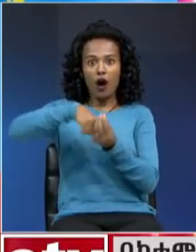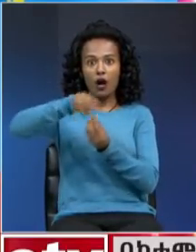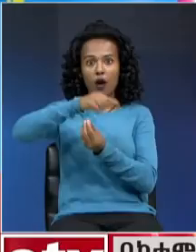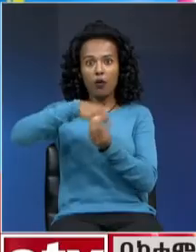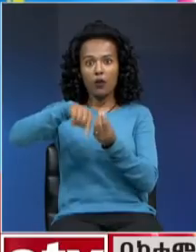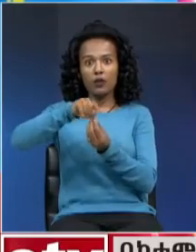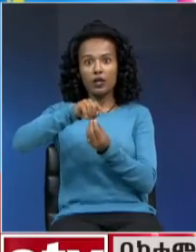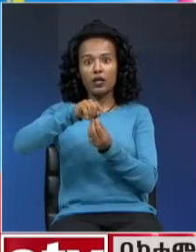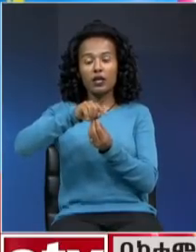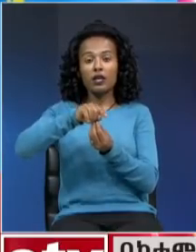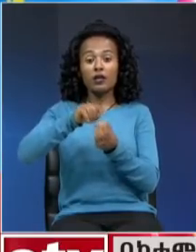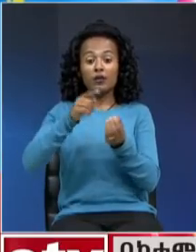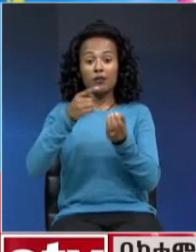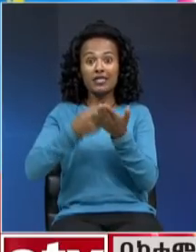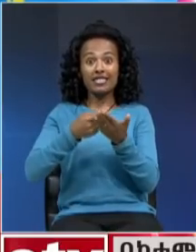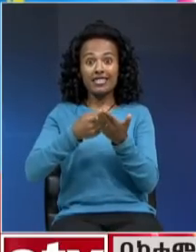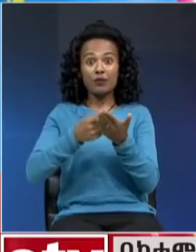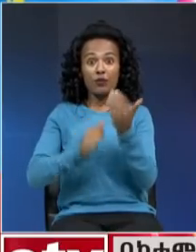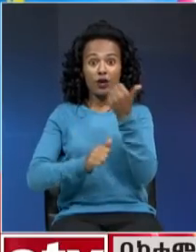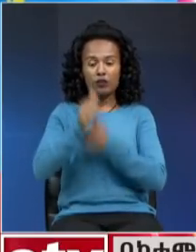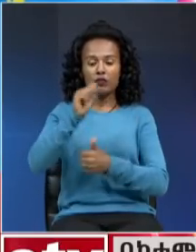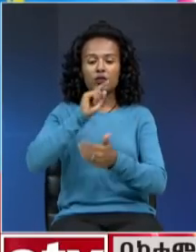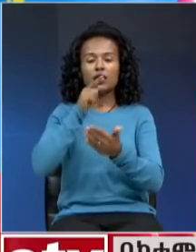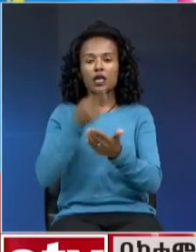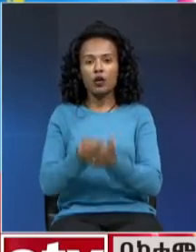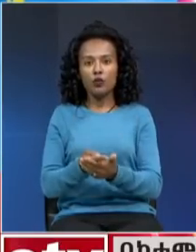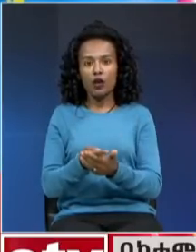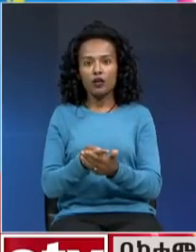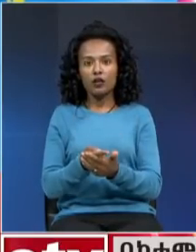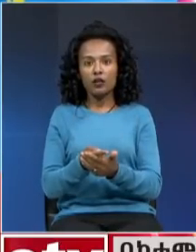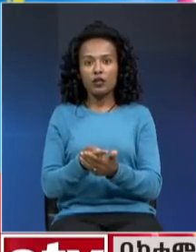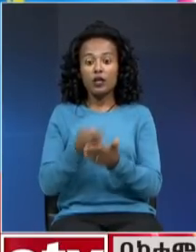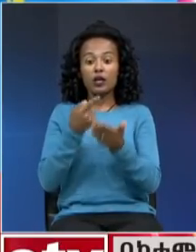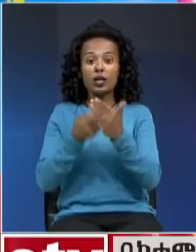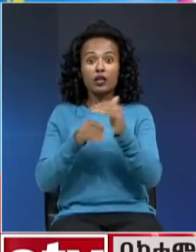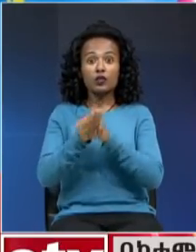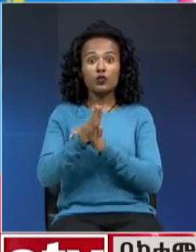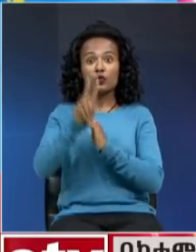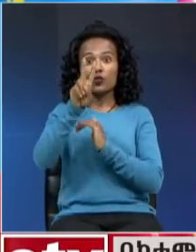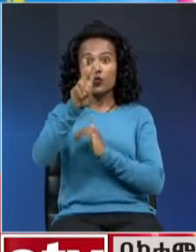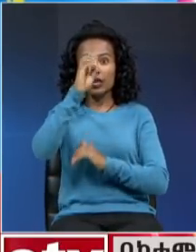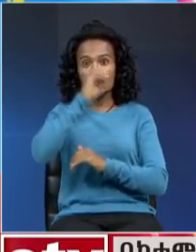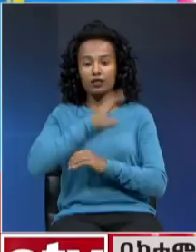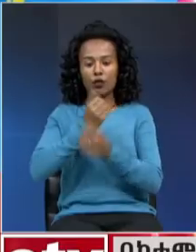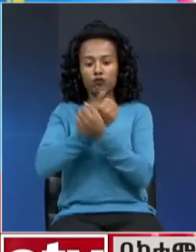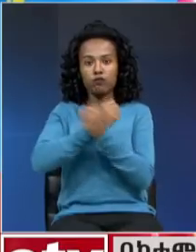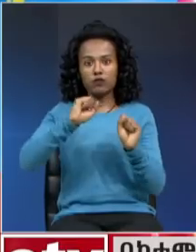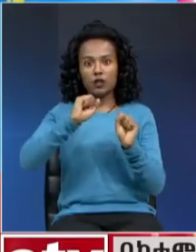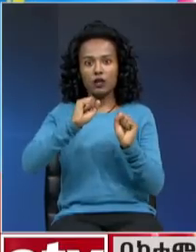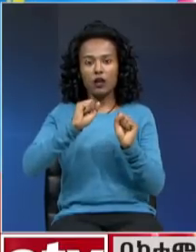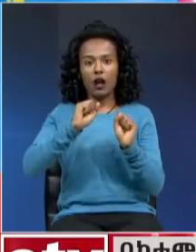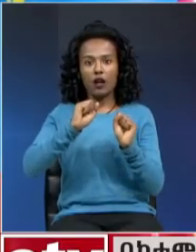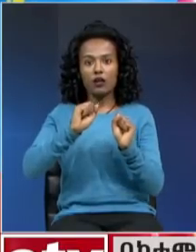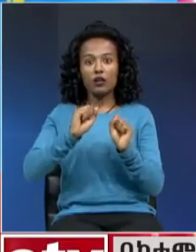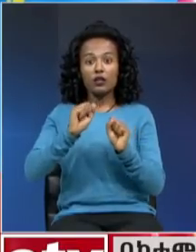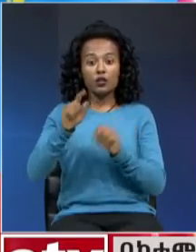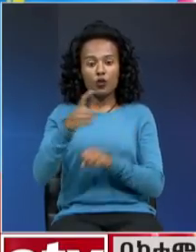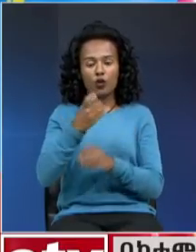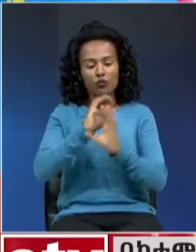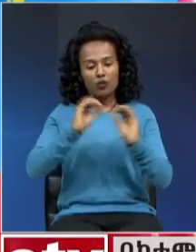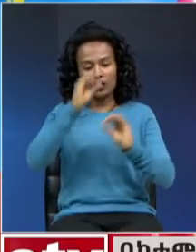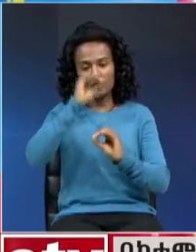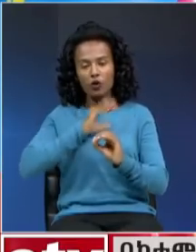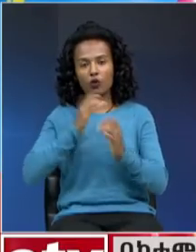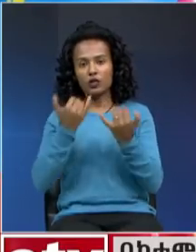በዚህ ቫይረስ መጠቃቱ ተረጋግጧል። ከነዚህ ውስጥ 2 ሰው ያገገመ ሲሆን ምንም ሰው